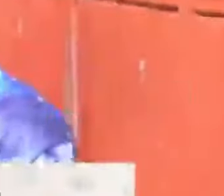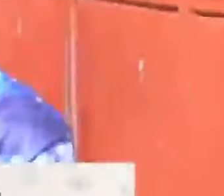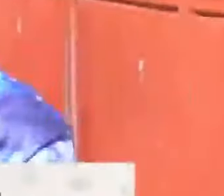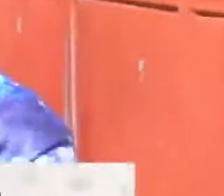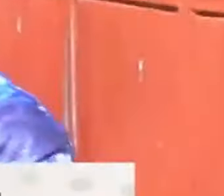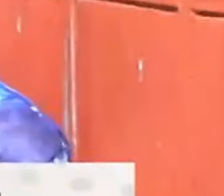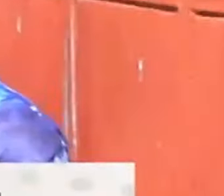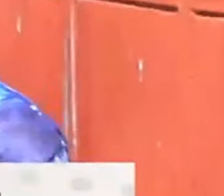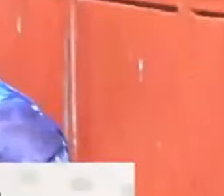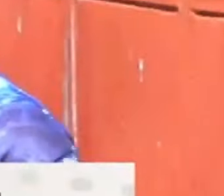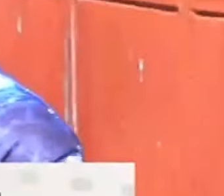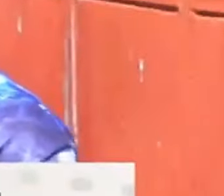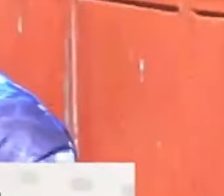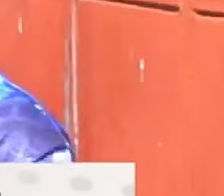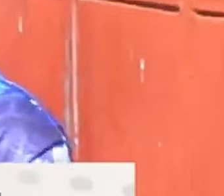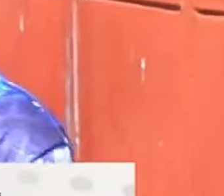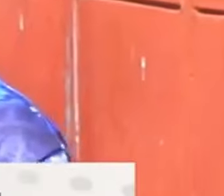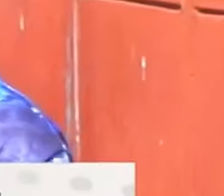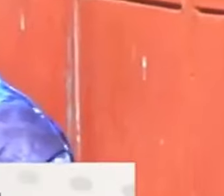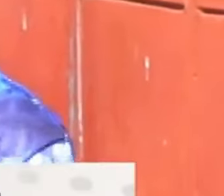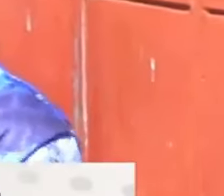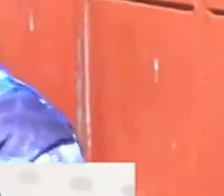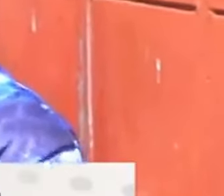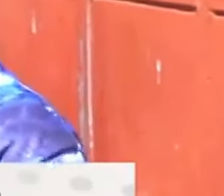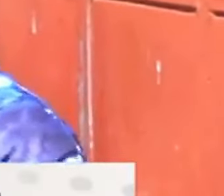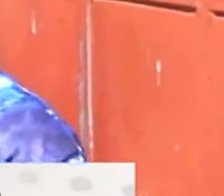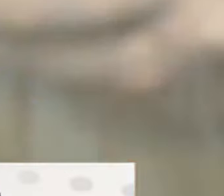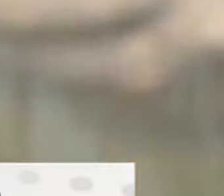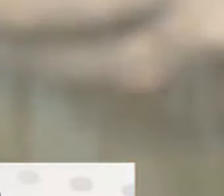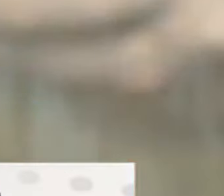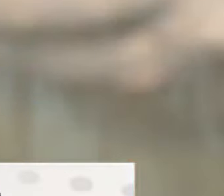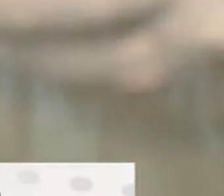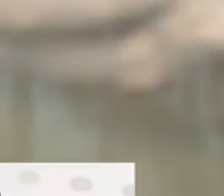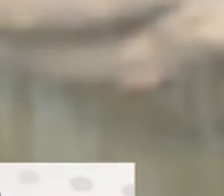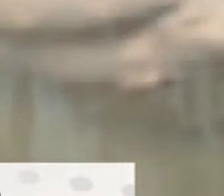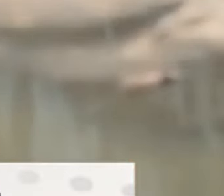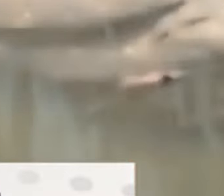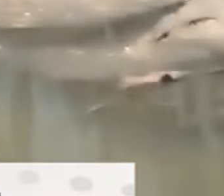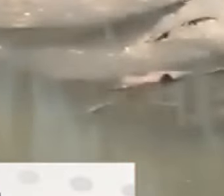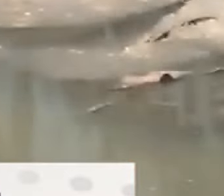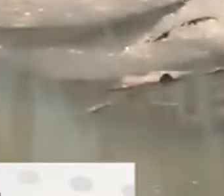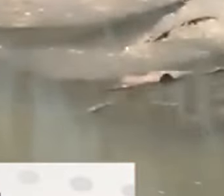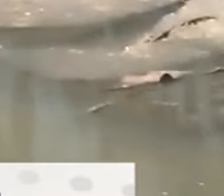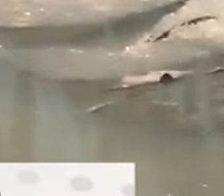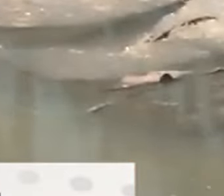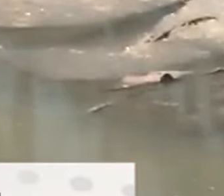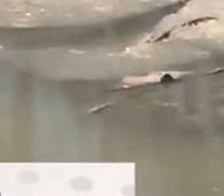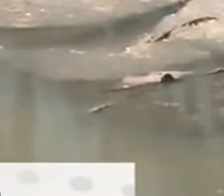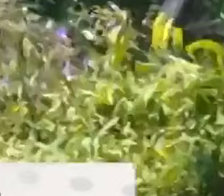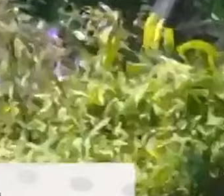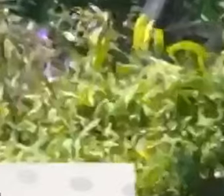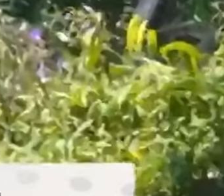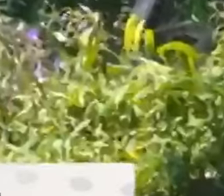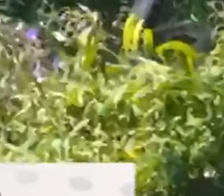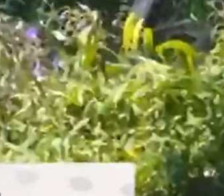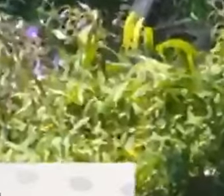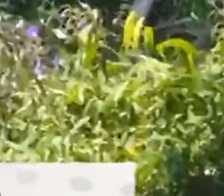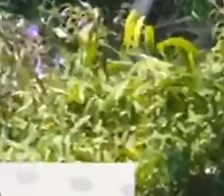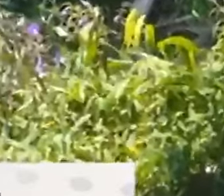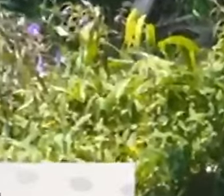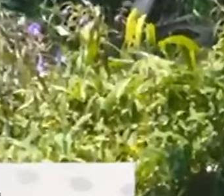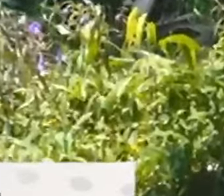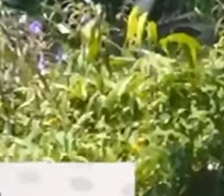Mbu ni kama nzi kwa nyumba usiku na mchana, mbu ni kama nzi. Na familia eneo la Changamwe zaishi kwenye hatari baada ya nyumba